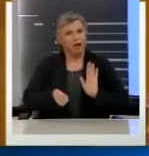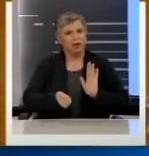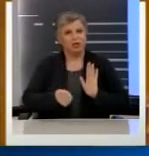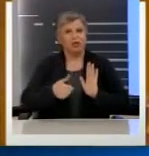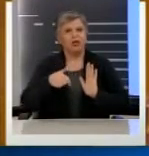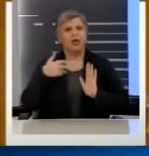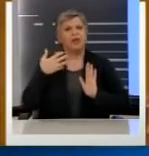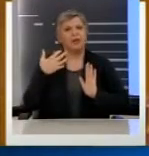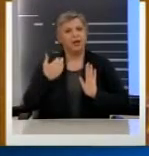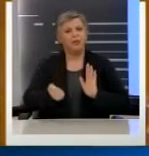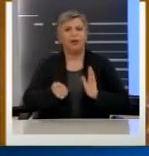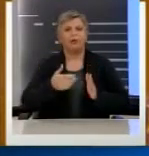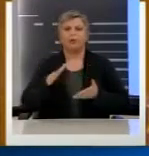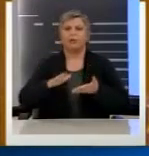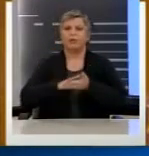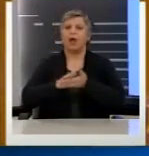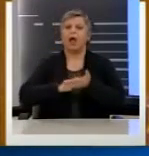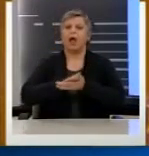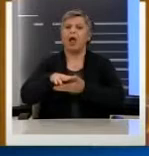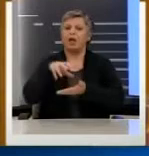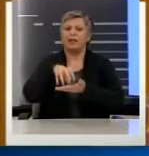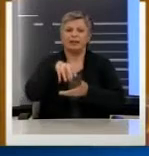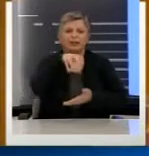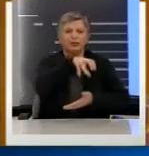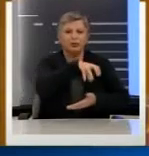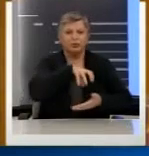οι άλλες εκκλησίες στο πλαίσιο